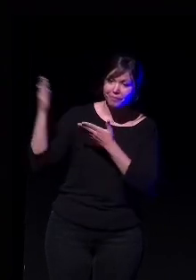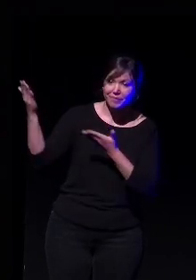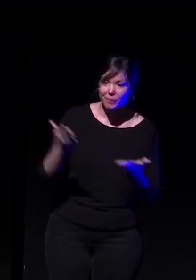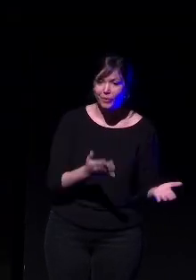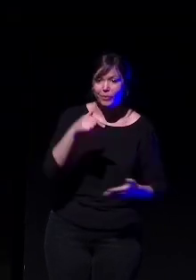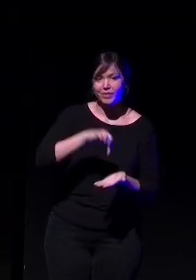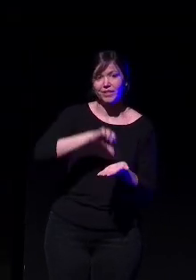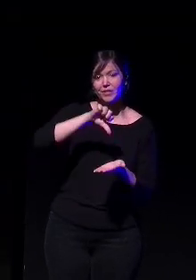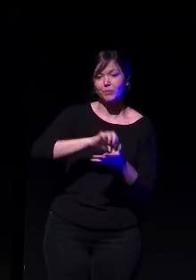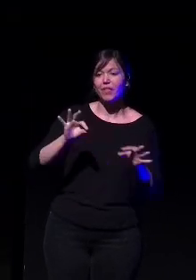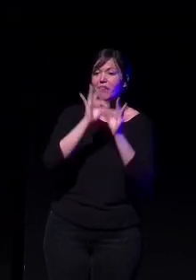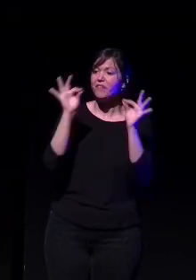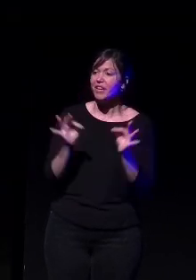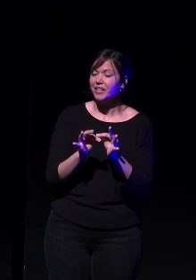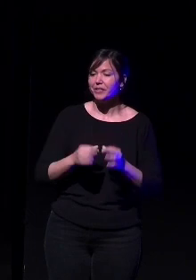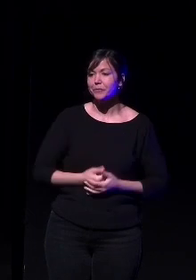Figueres.